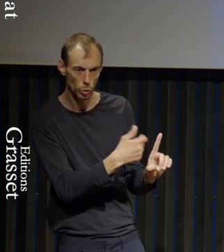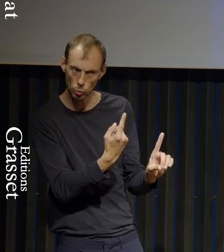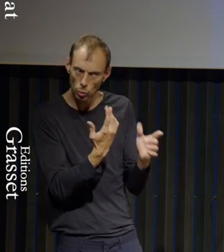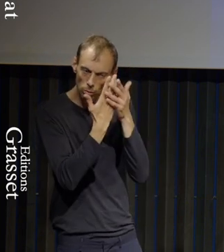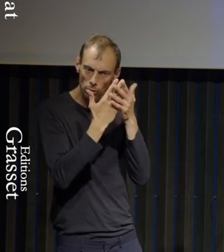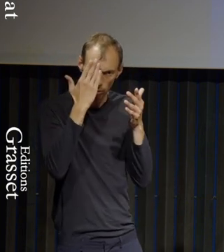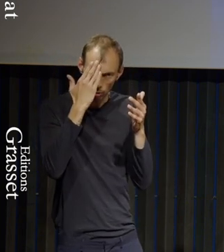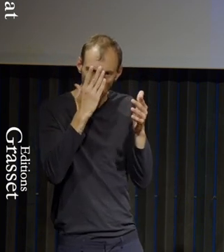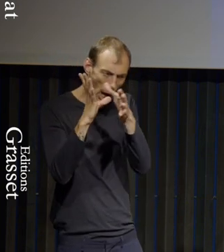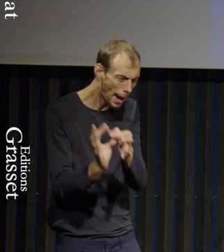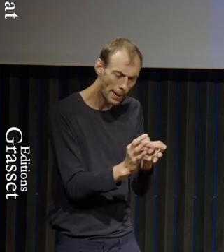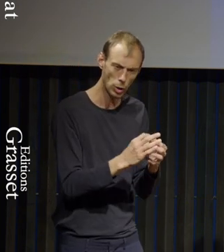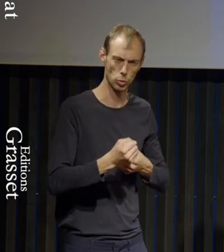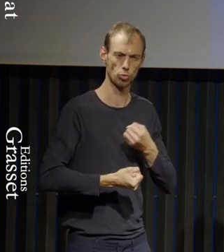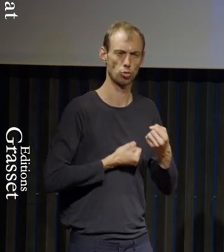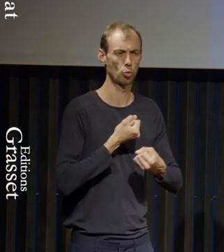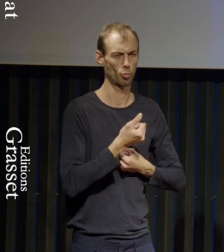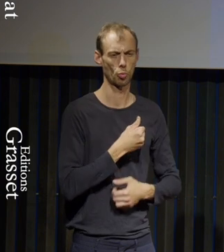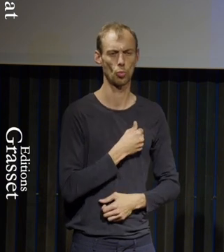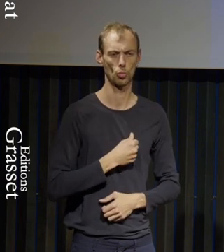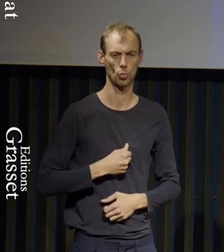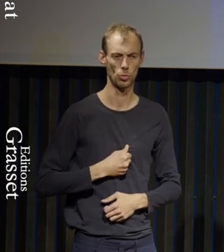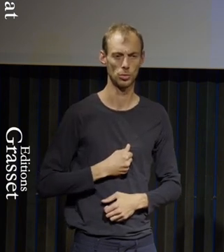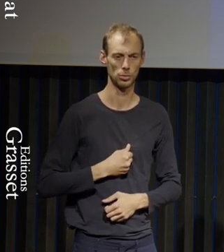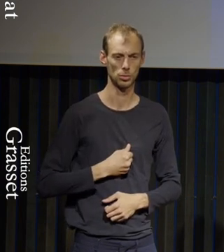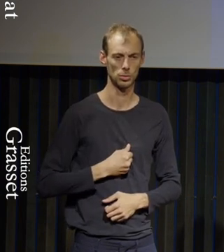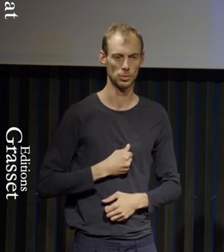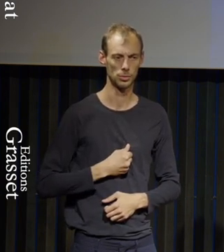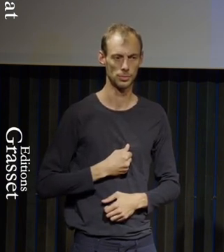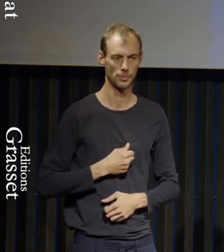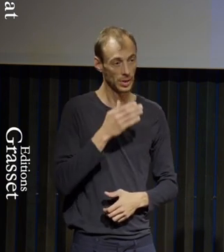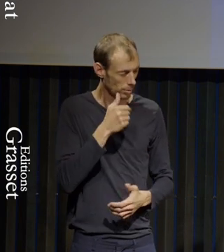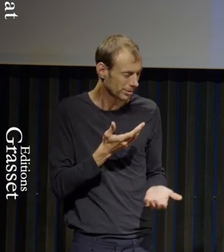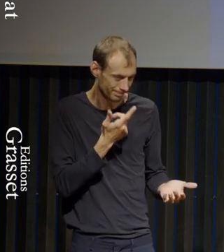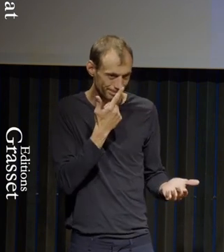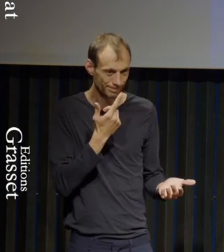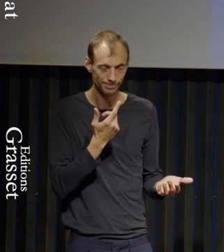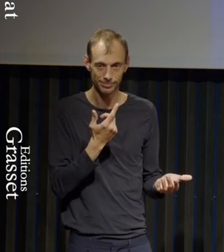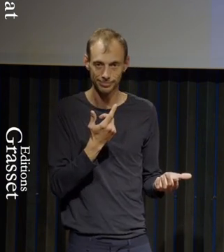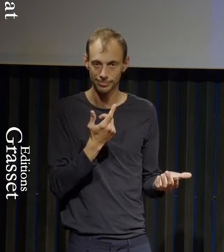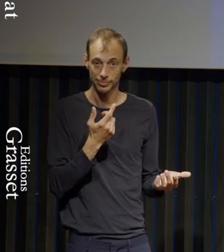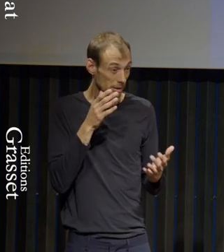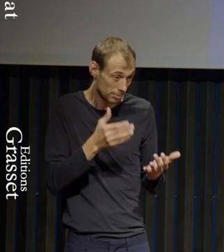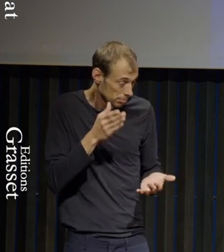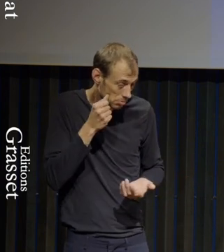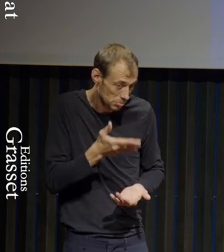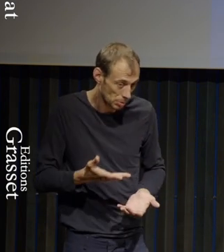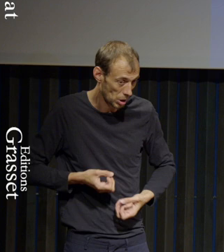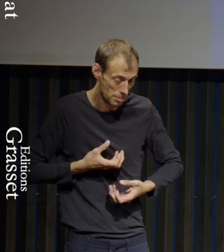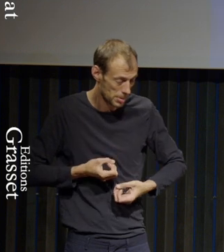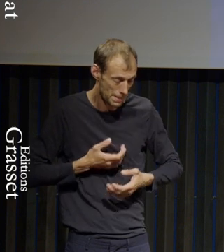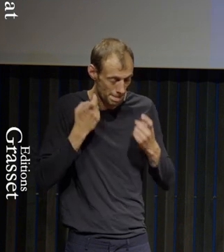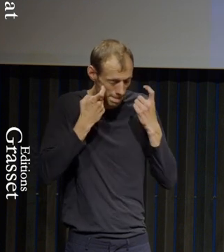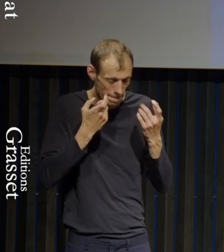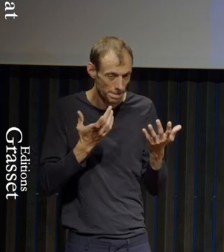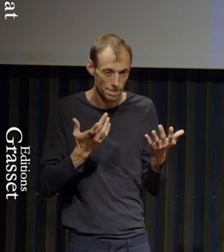mentaux. Et je pense qu'il faut se méfier, c'est un peu le sens de la réflexion, de ce lien folie